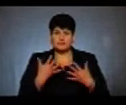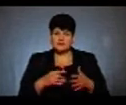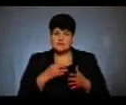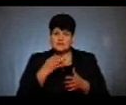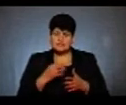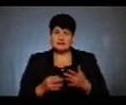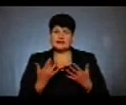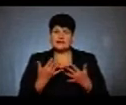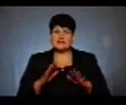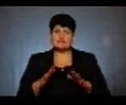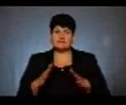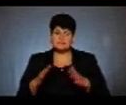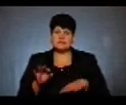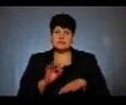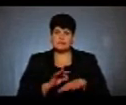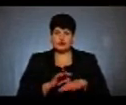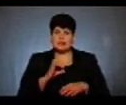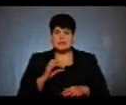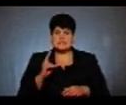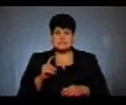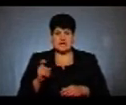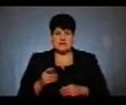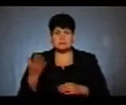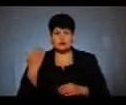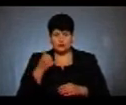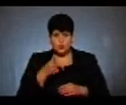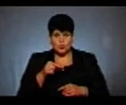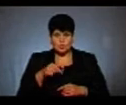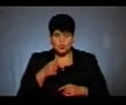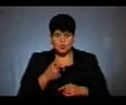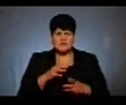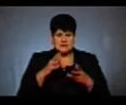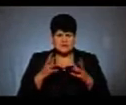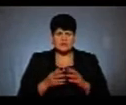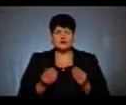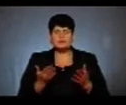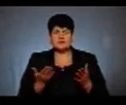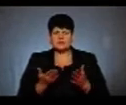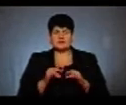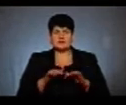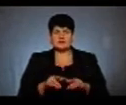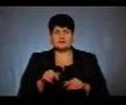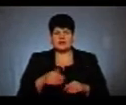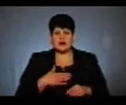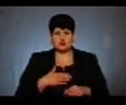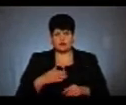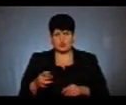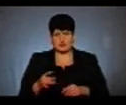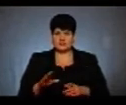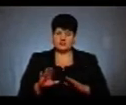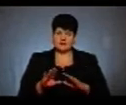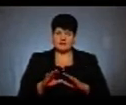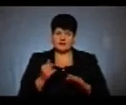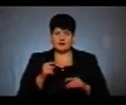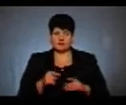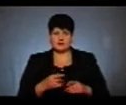загалом кількість випадків захворювання на сказ минулого року і цього року. Загалом, які тенденції у нашому регіоні? Чи викликають вони